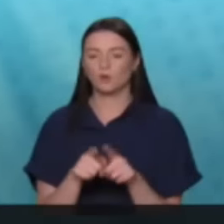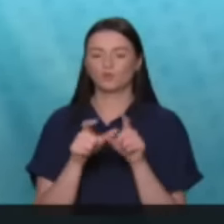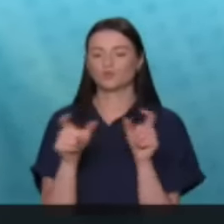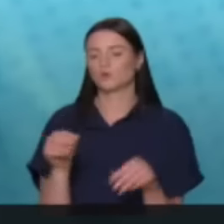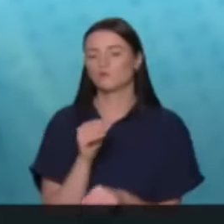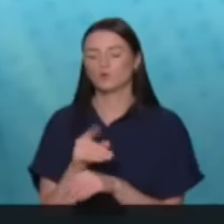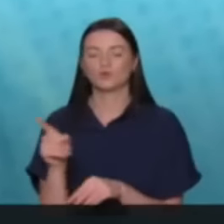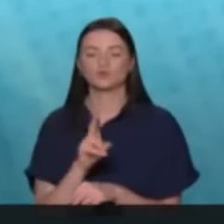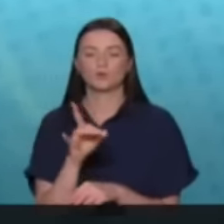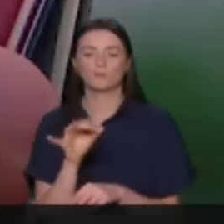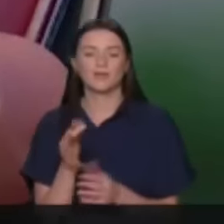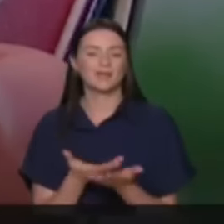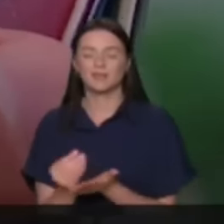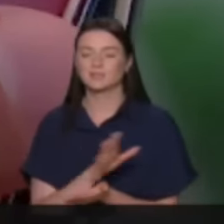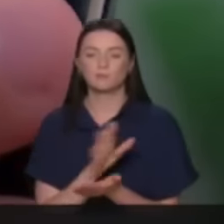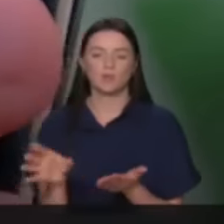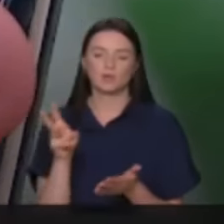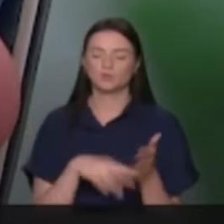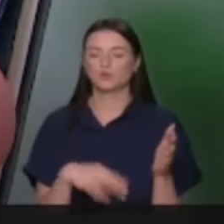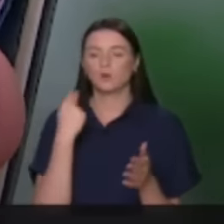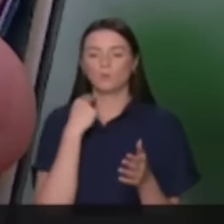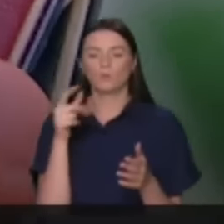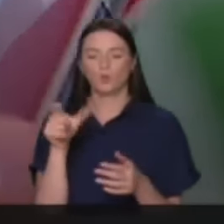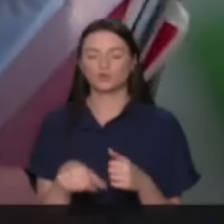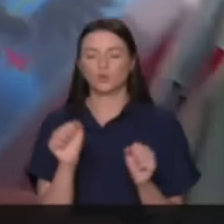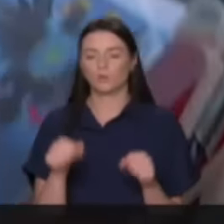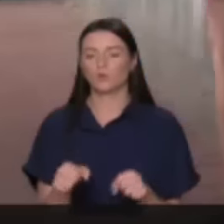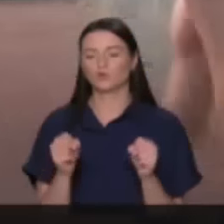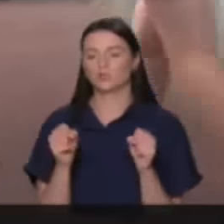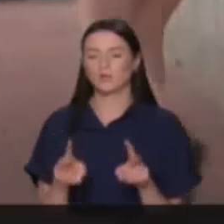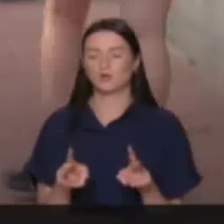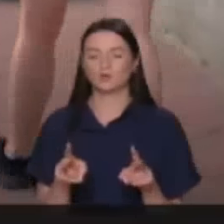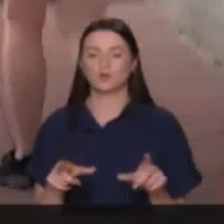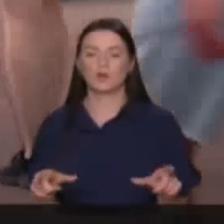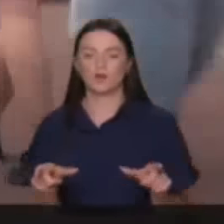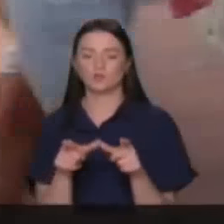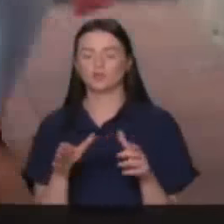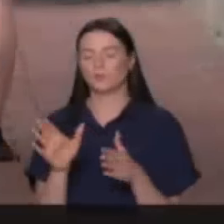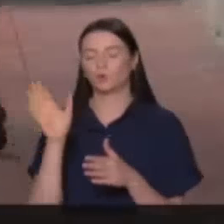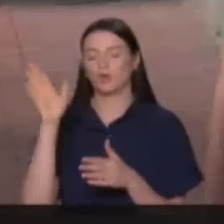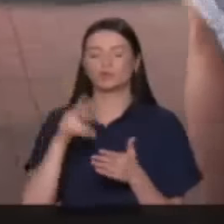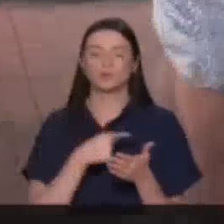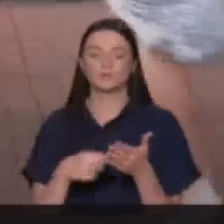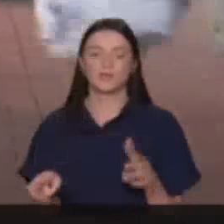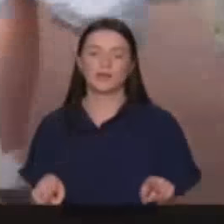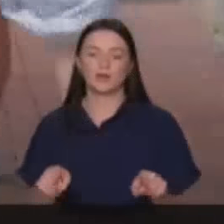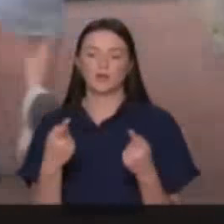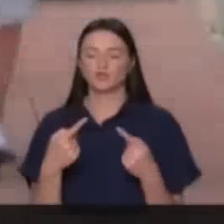що при несплаті штрафу боржнику може загрожувати арешт коштів з подальшим списанням, а також арешт майна.